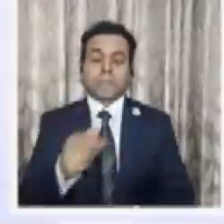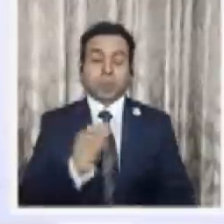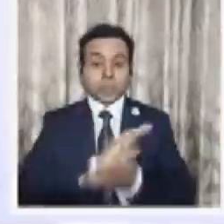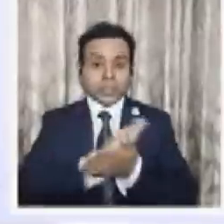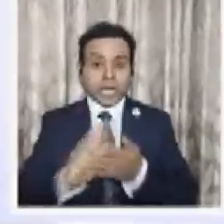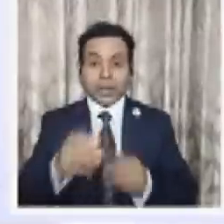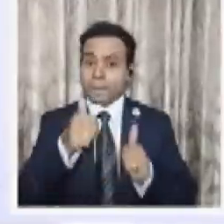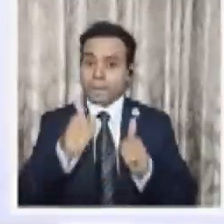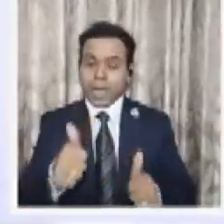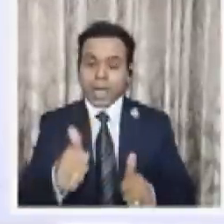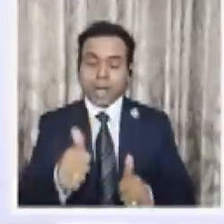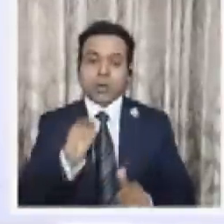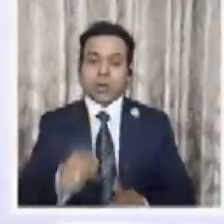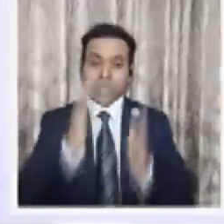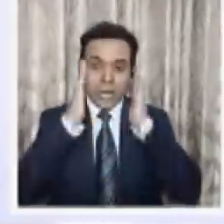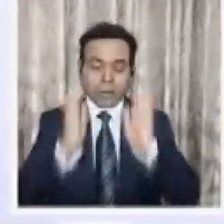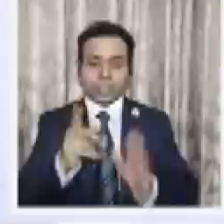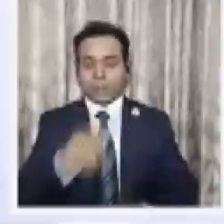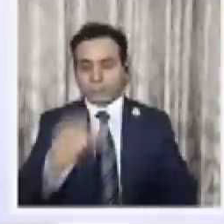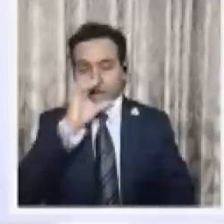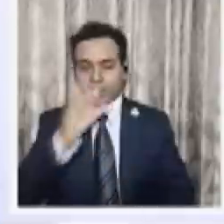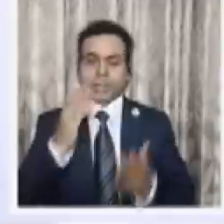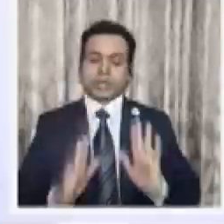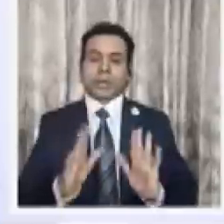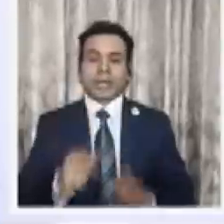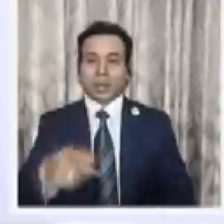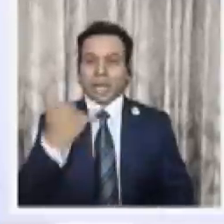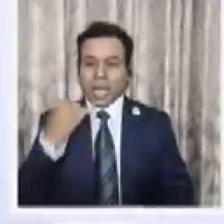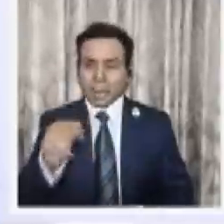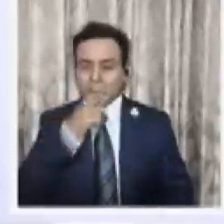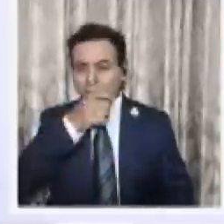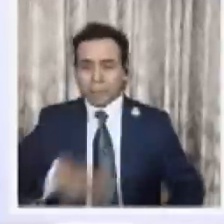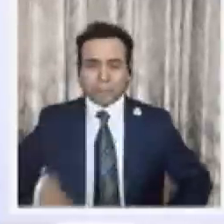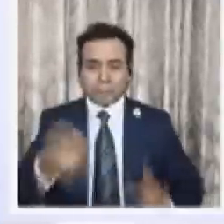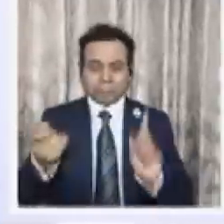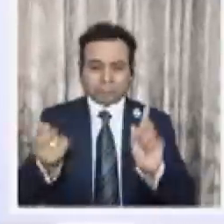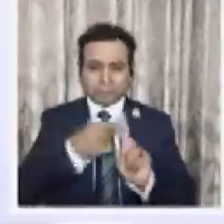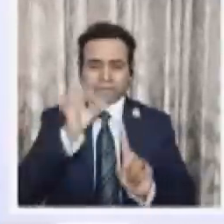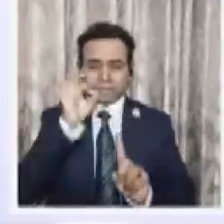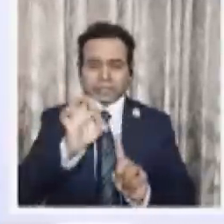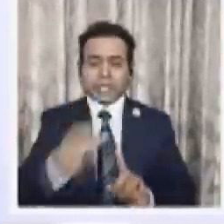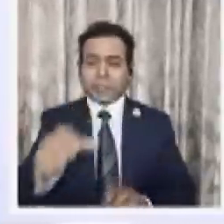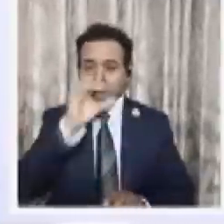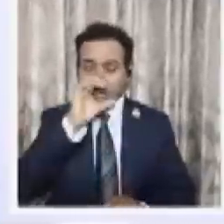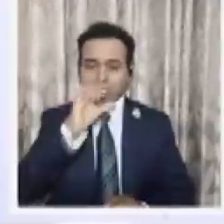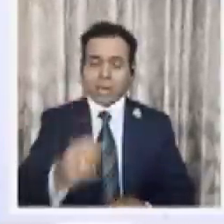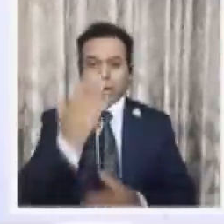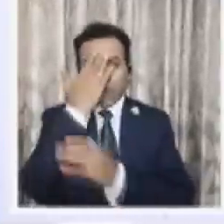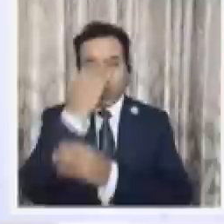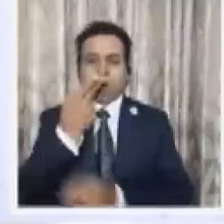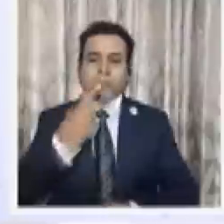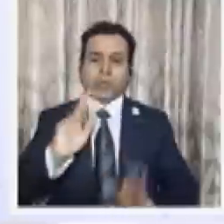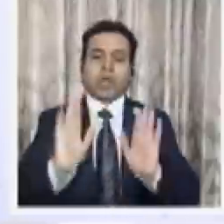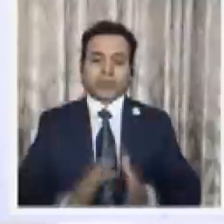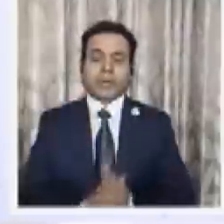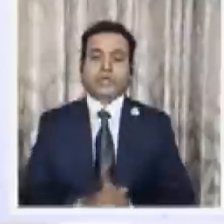পানি বিশুদ্ধকরণ ট্যাবলেট পাওয়া যায়, এটি সংগ্রহ করে আপনারা নিরাপদ পানি পান করবেন, যাতে পানিবাহিত রোগ থেকে নিজেকে মুক্ত রাখতে